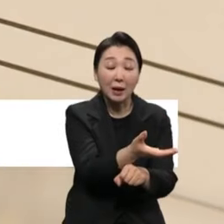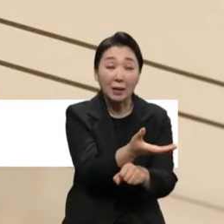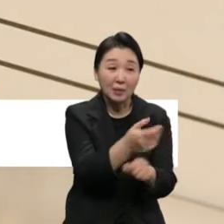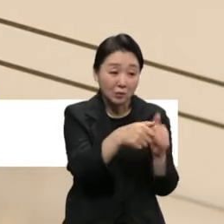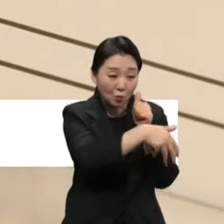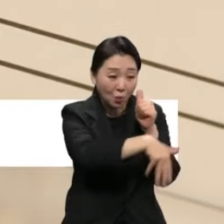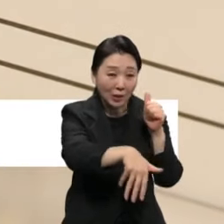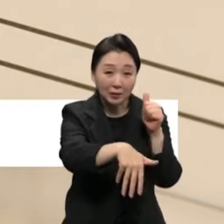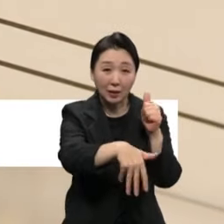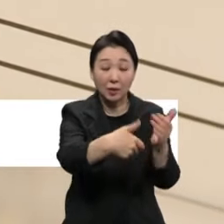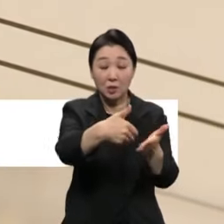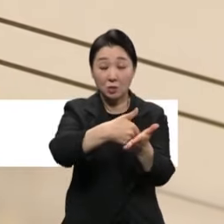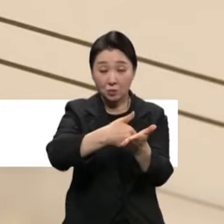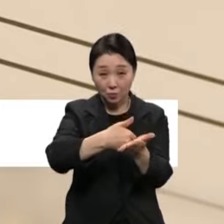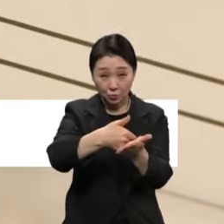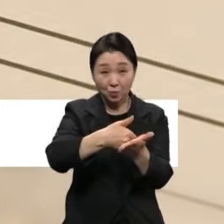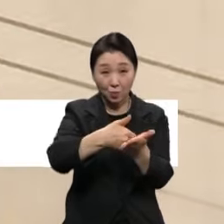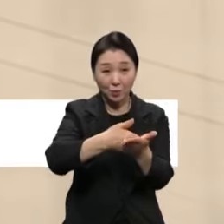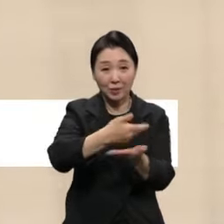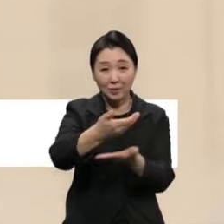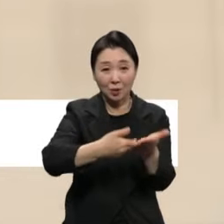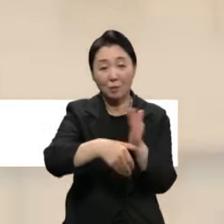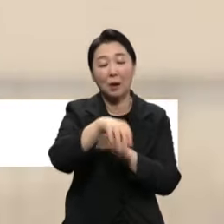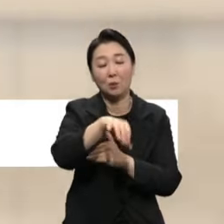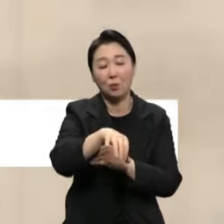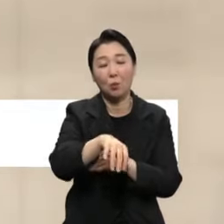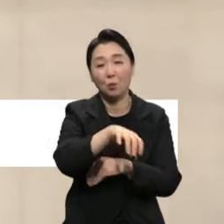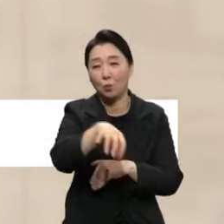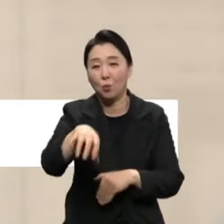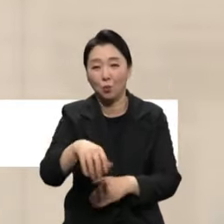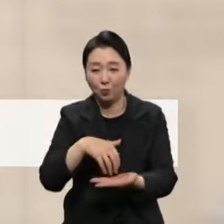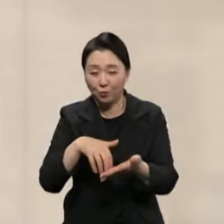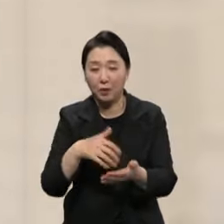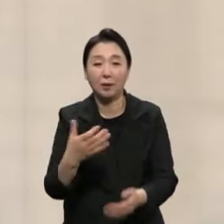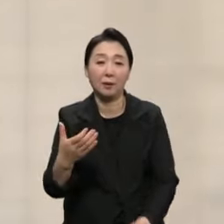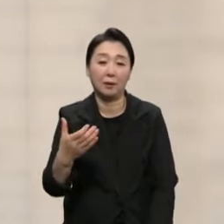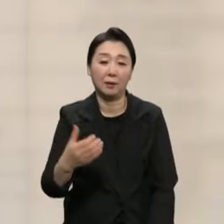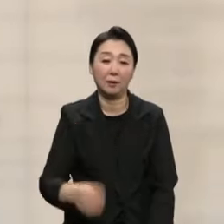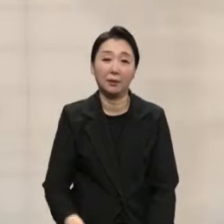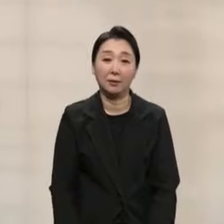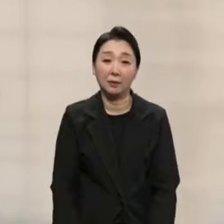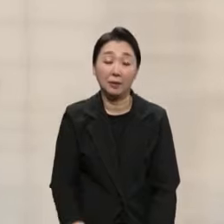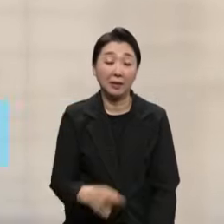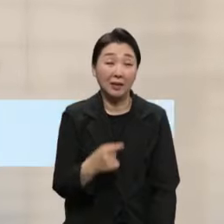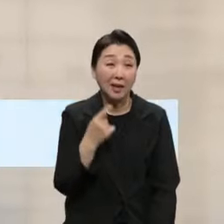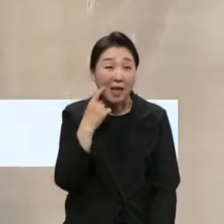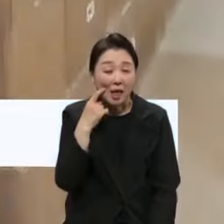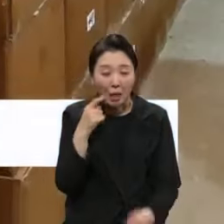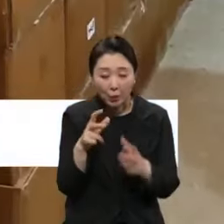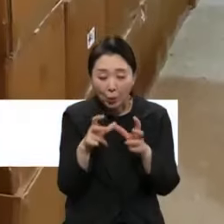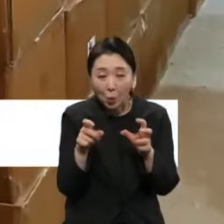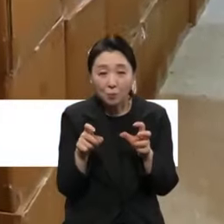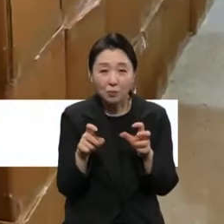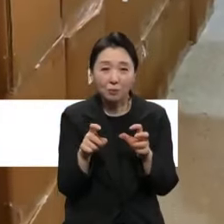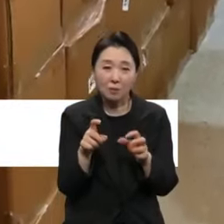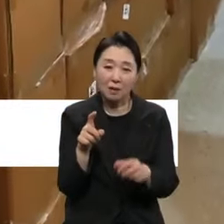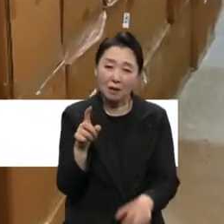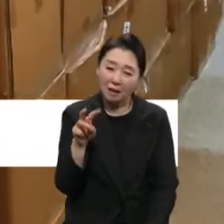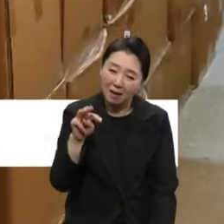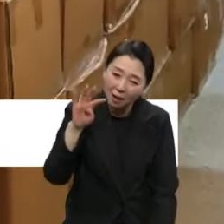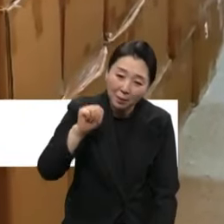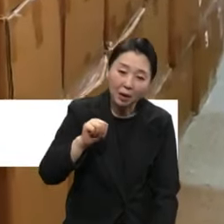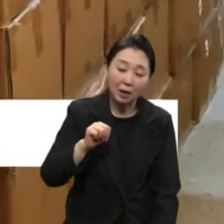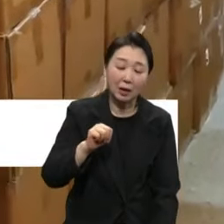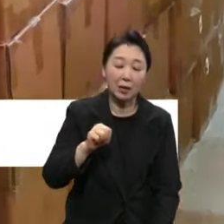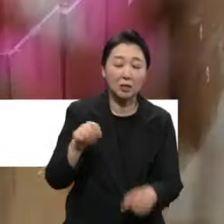가맹점과 중고거래 업체가 90곳이 넘는 것으로 나타났습니다. 이미 가짜 골프공 수만 개가 전국에 유통됐을